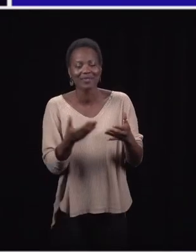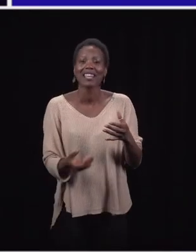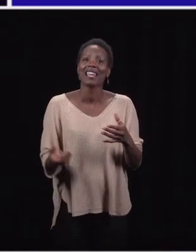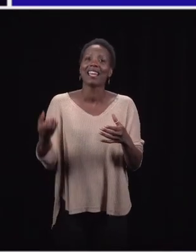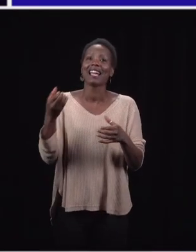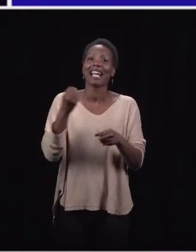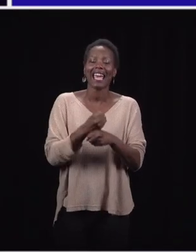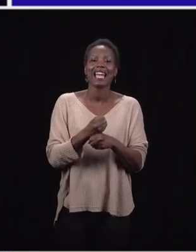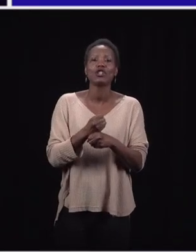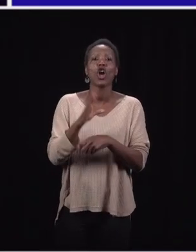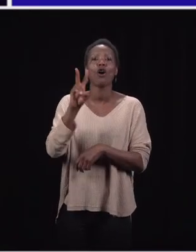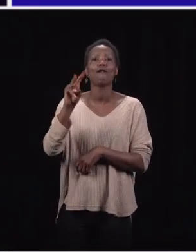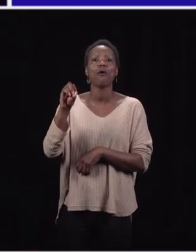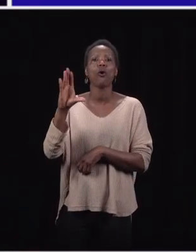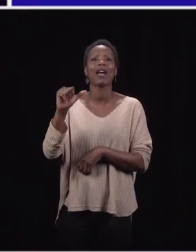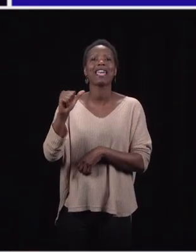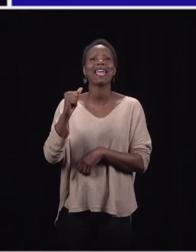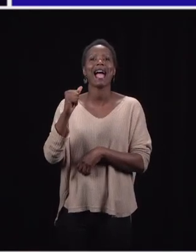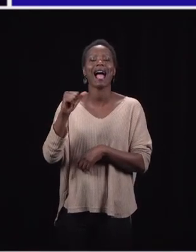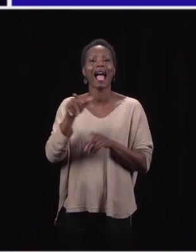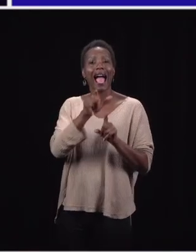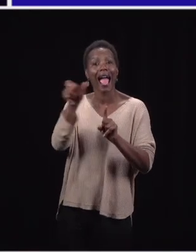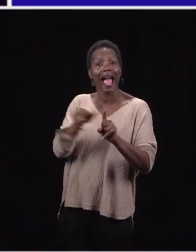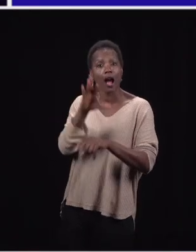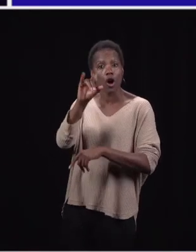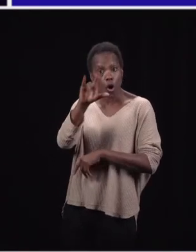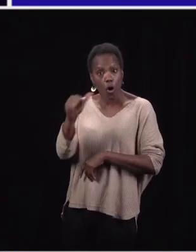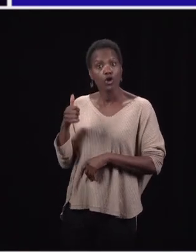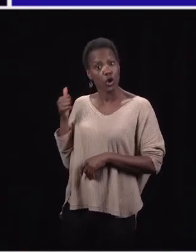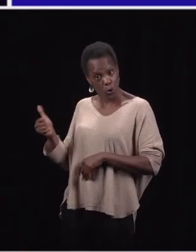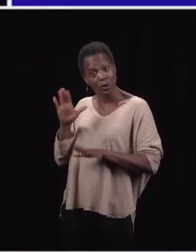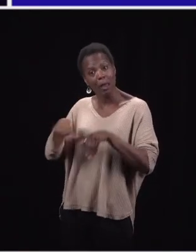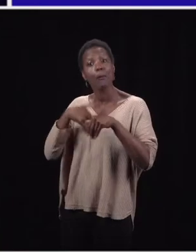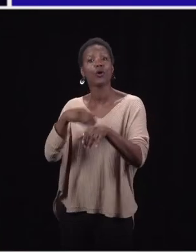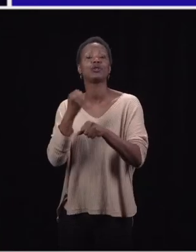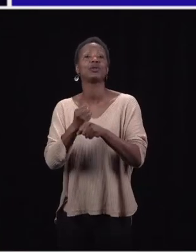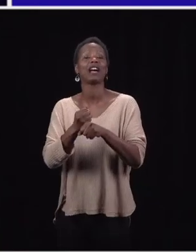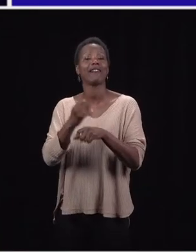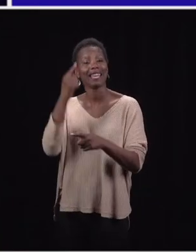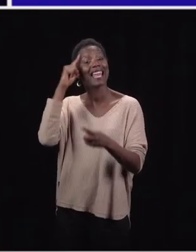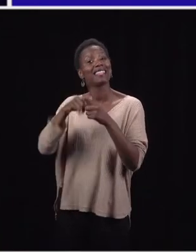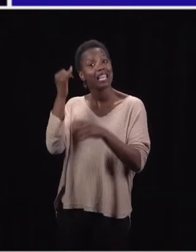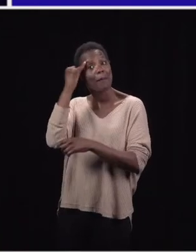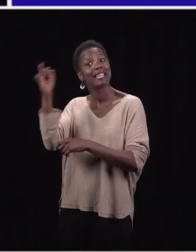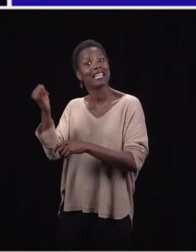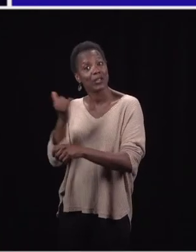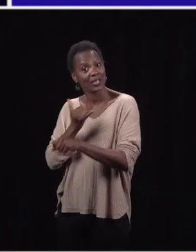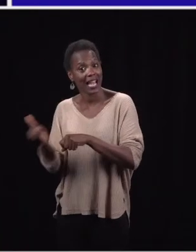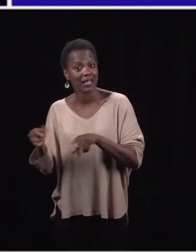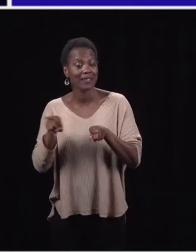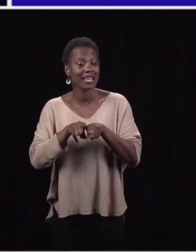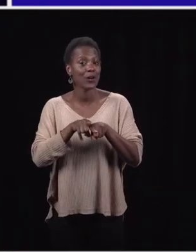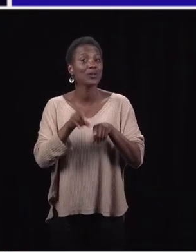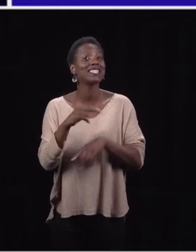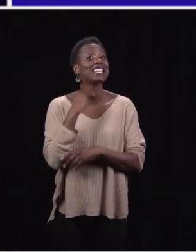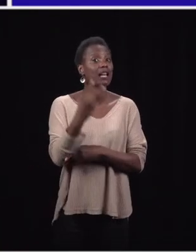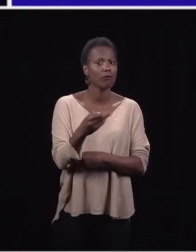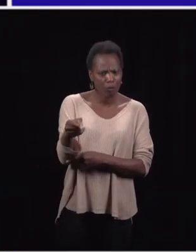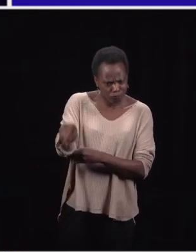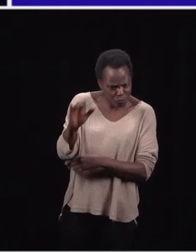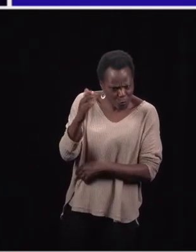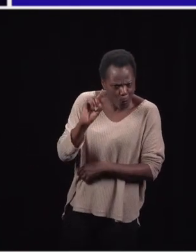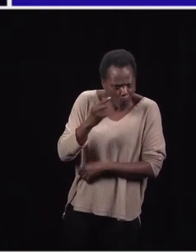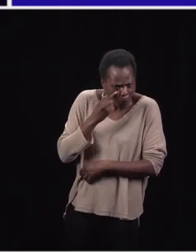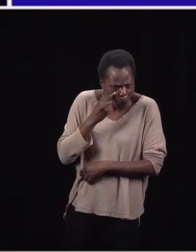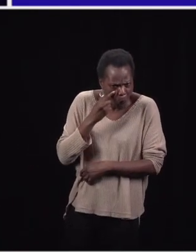voca coach qui continuent donc à travailler aujourd'hui sur l'intelligence artificielle et la voix vous le savez je vous l'ai dit tout